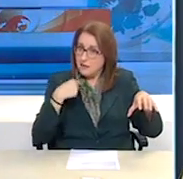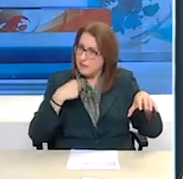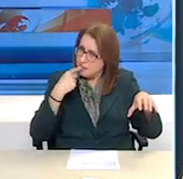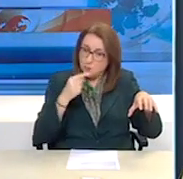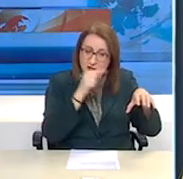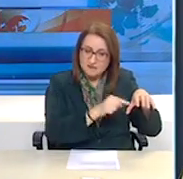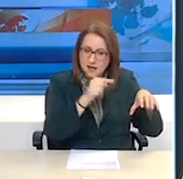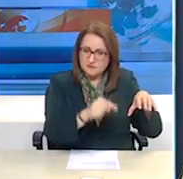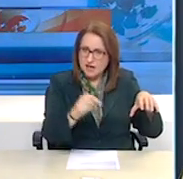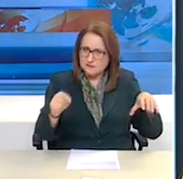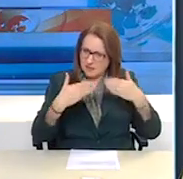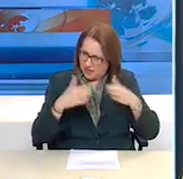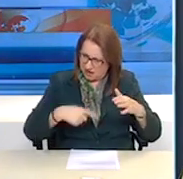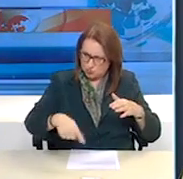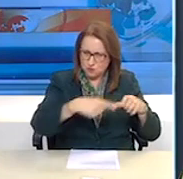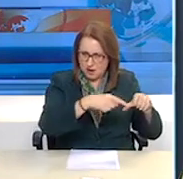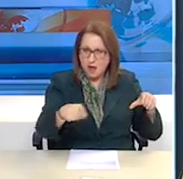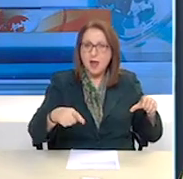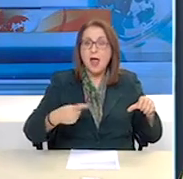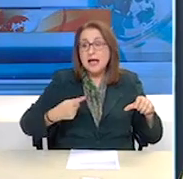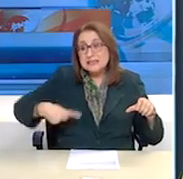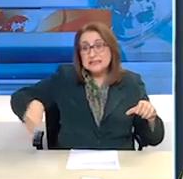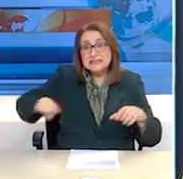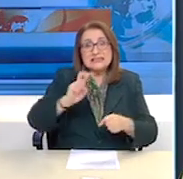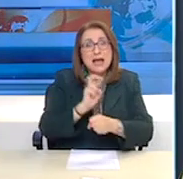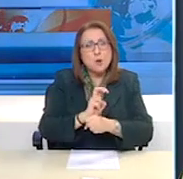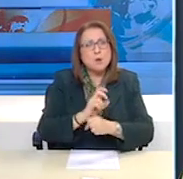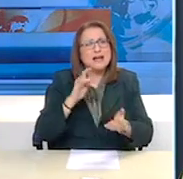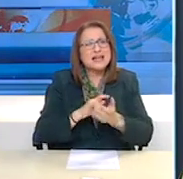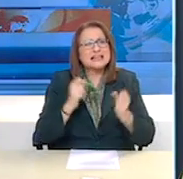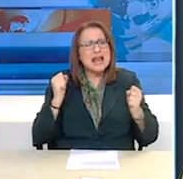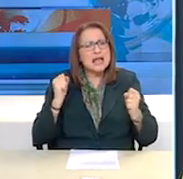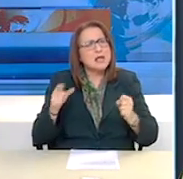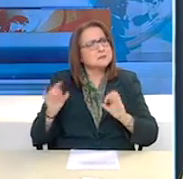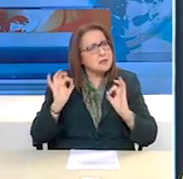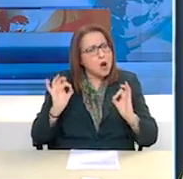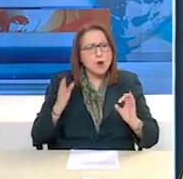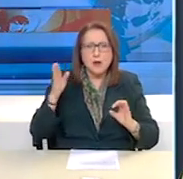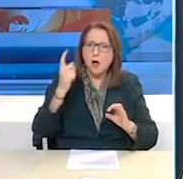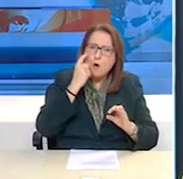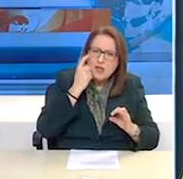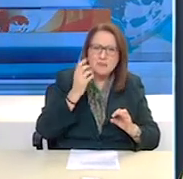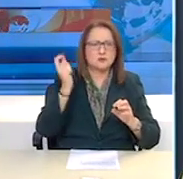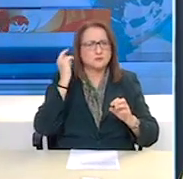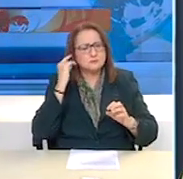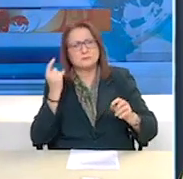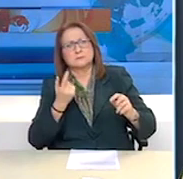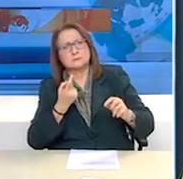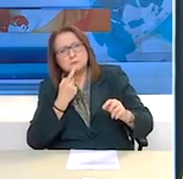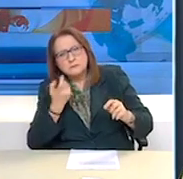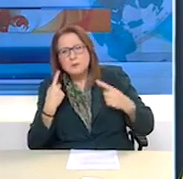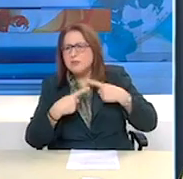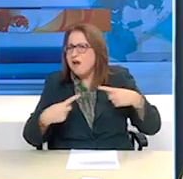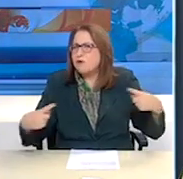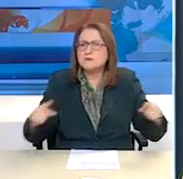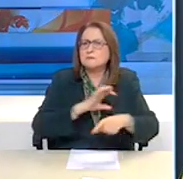ότι προκειμένου να εξυπηρετηθεί ο κόσμος και να μην πηγαίνει άσκοπα στα κέντρα αυτά υγείας, θα μπορεί είτε τηλεφωνικά να εξυπηρετείται, είτε